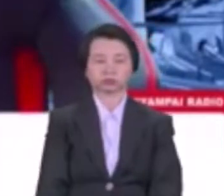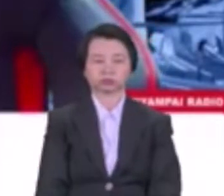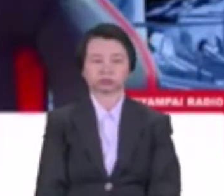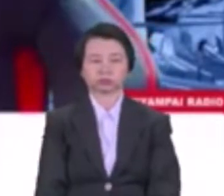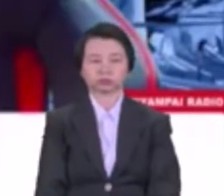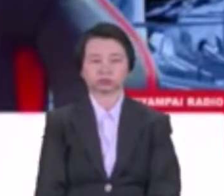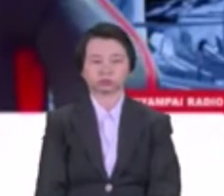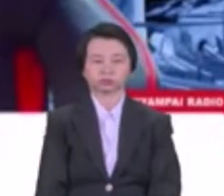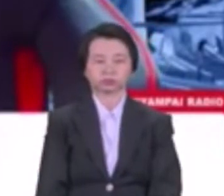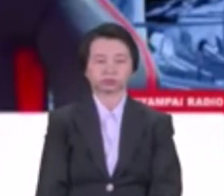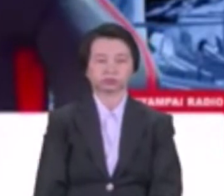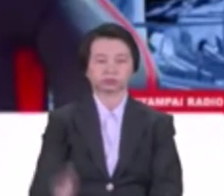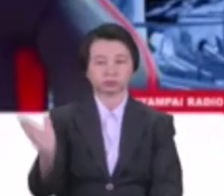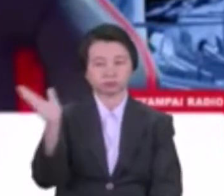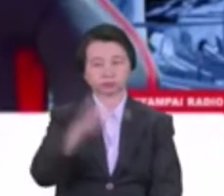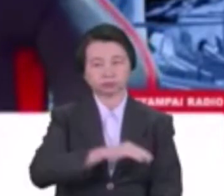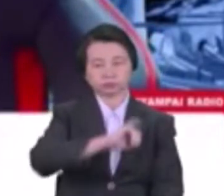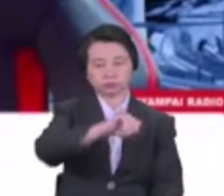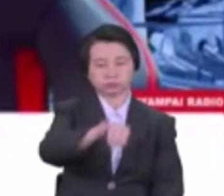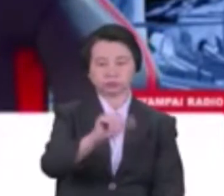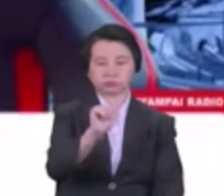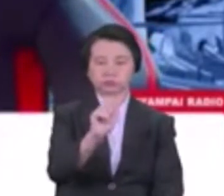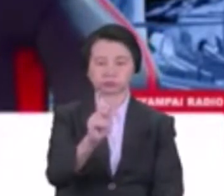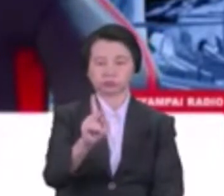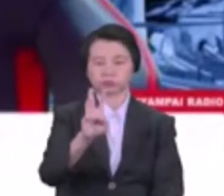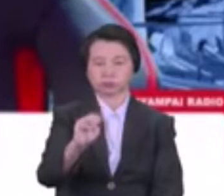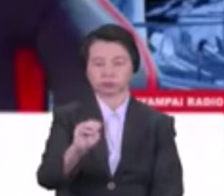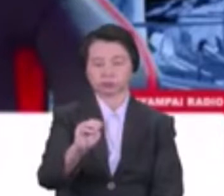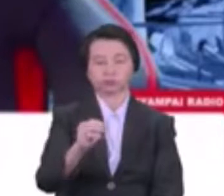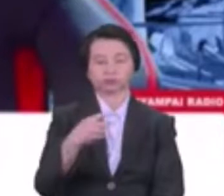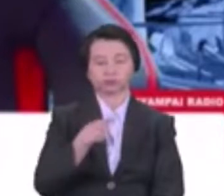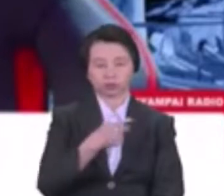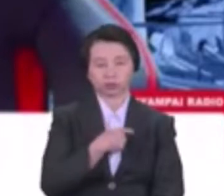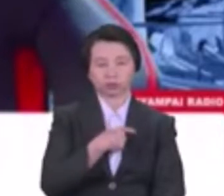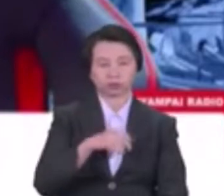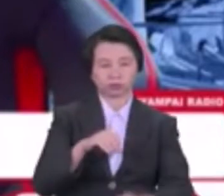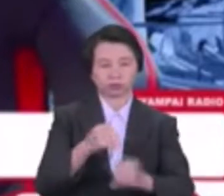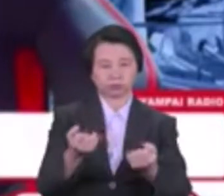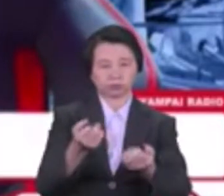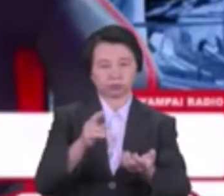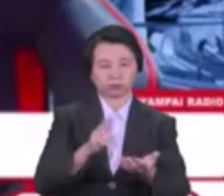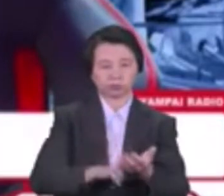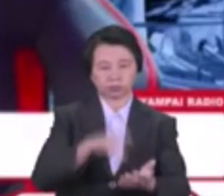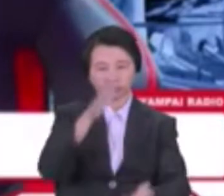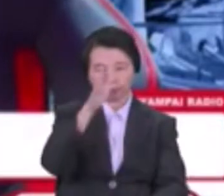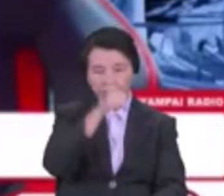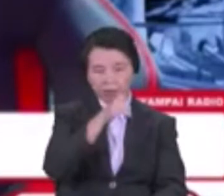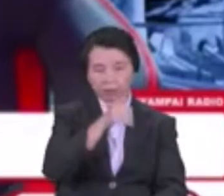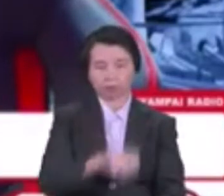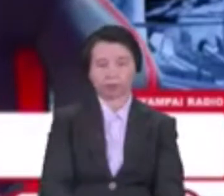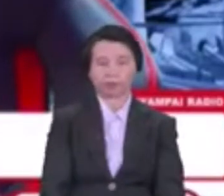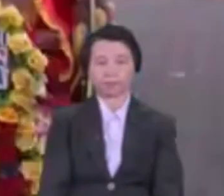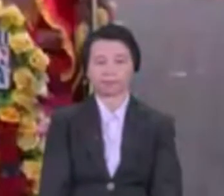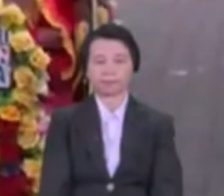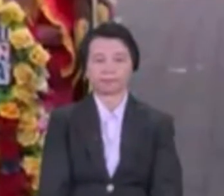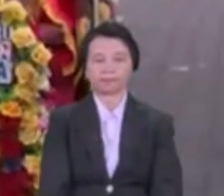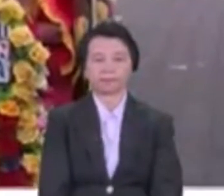menjayakan Jelajah Aspirasi Keluarga Malaysia biar kita pecah rekod belakang Jelajah 10 pada.